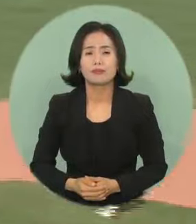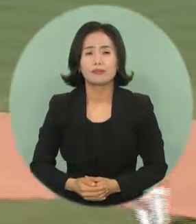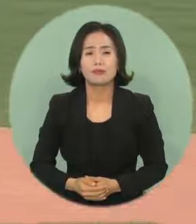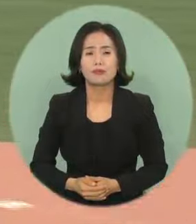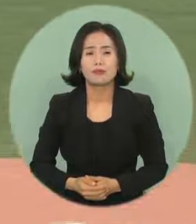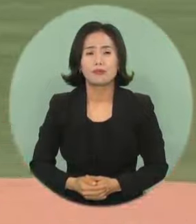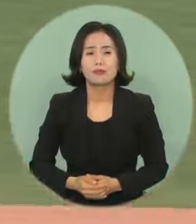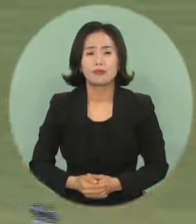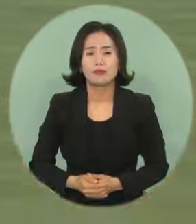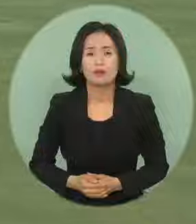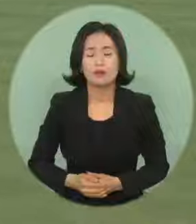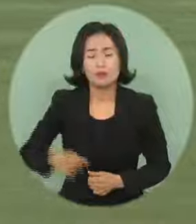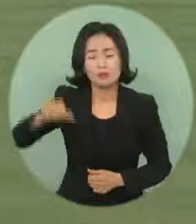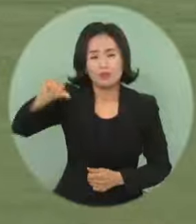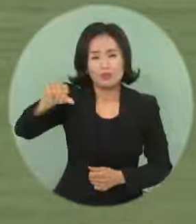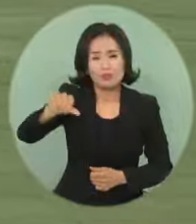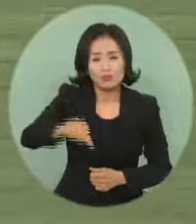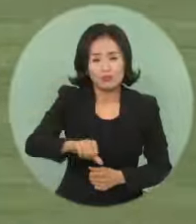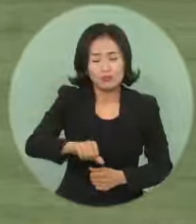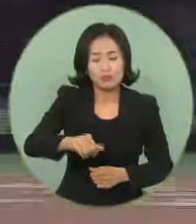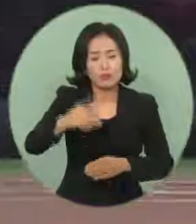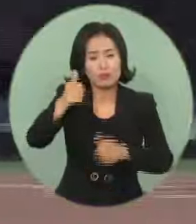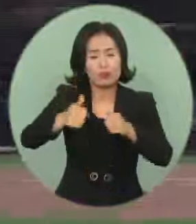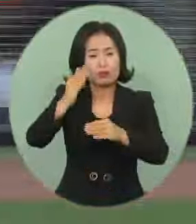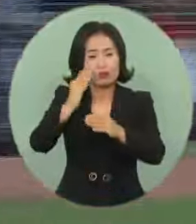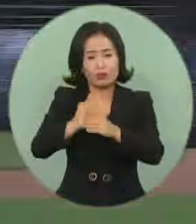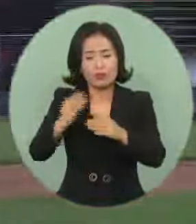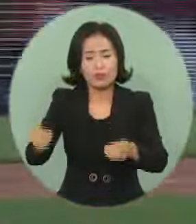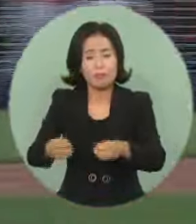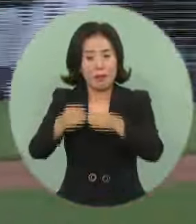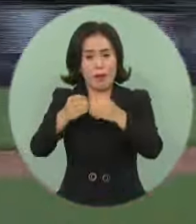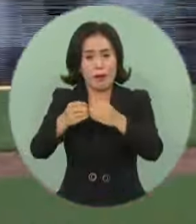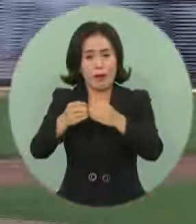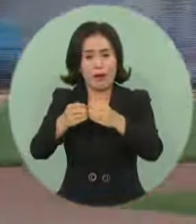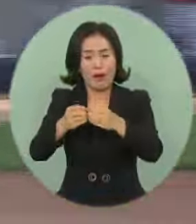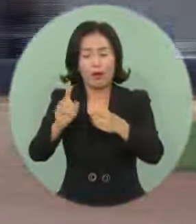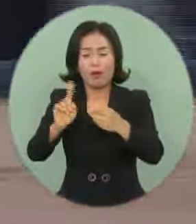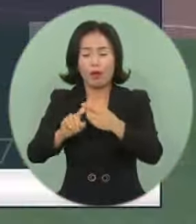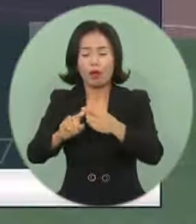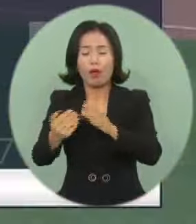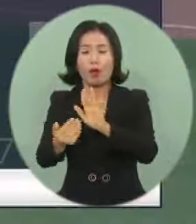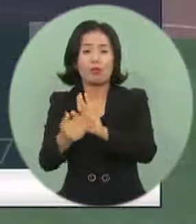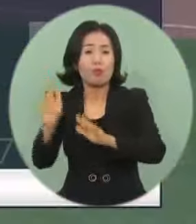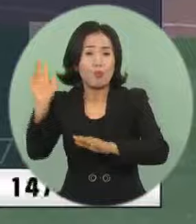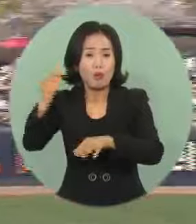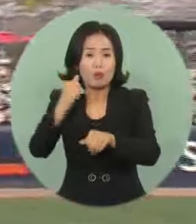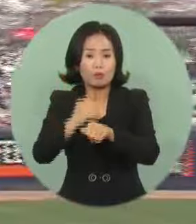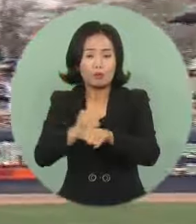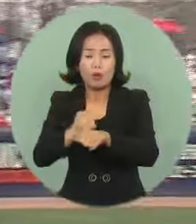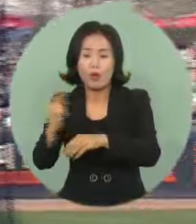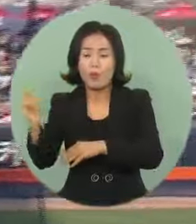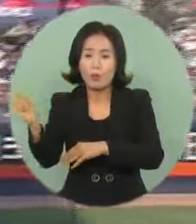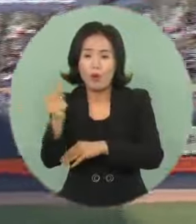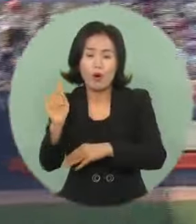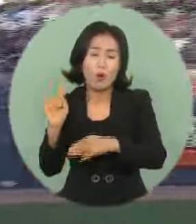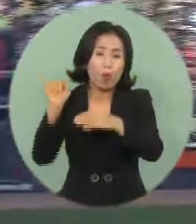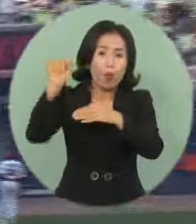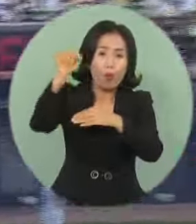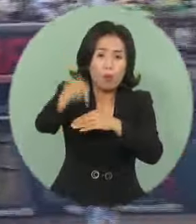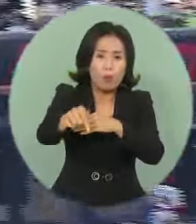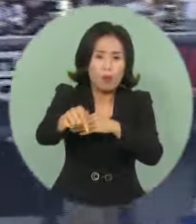끌려가던 경기를 원정으로 만든 경기 후반. 불펜진이 상대 타선에 희생타와 홈런을 얻어맞으며